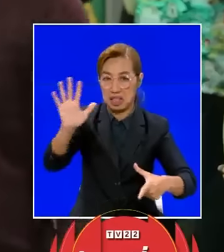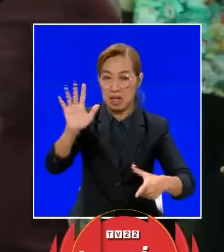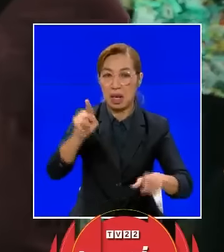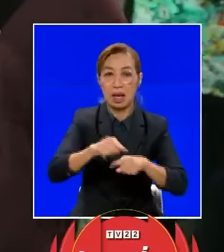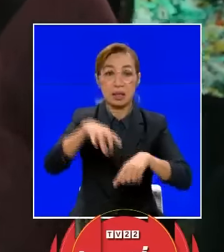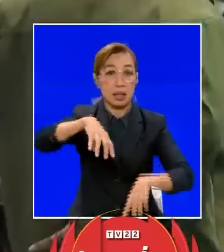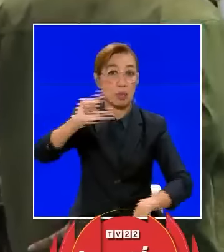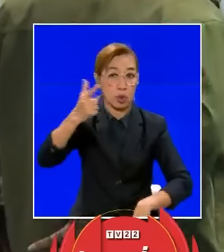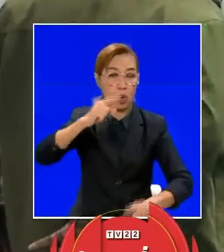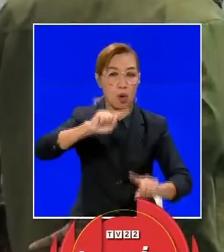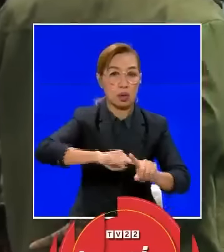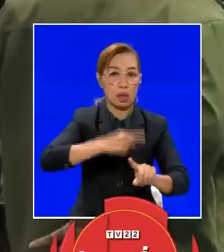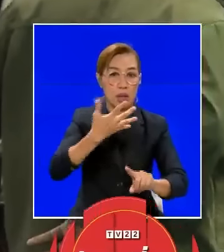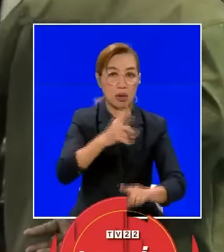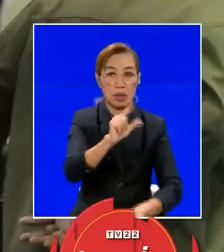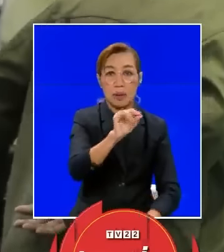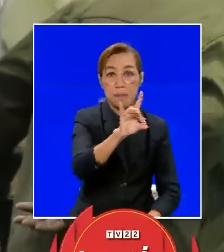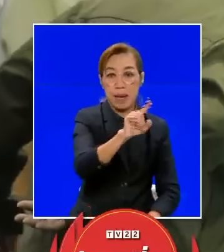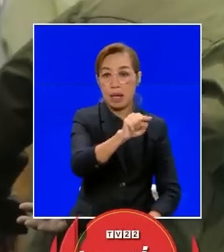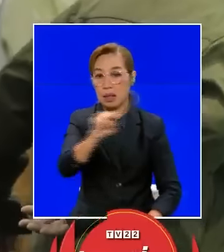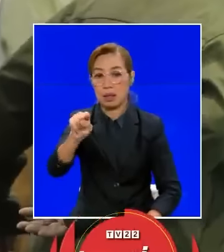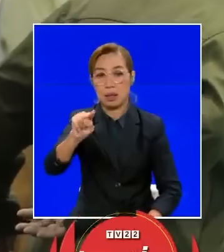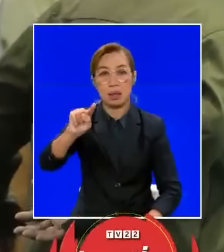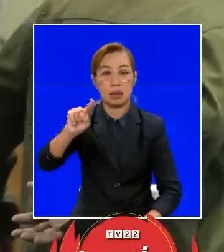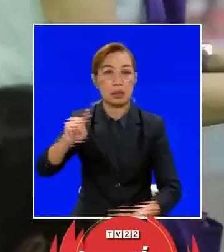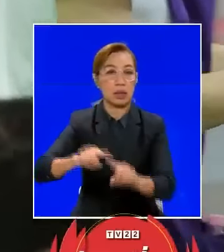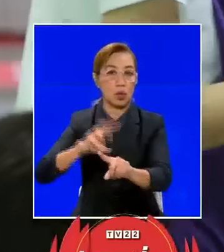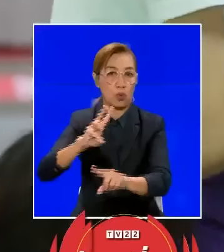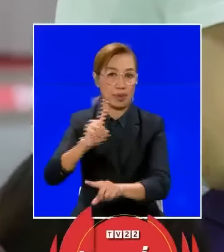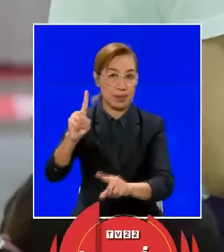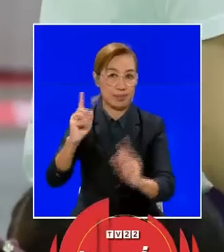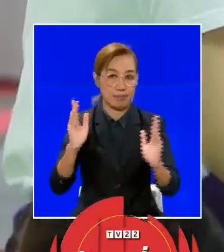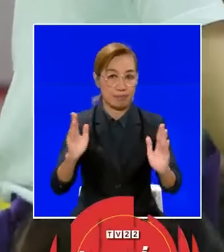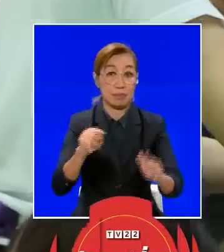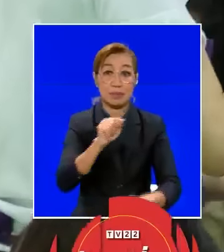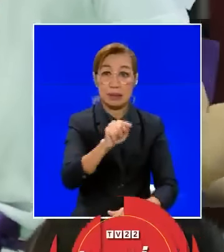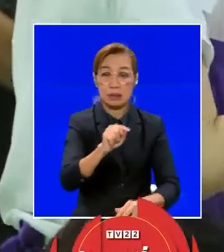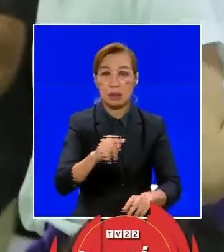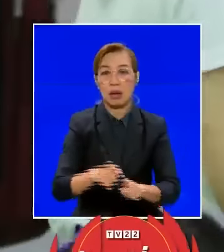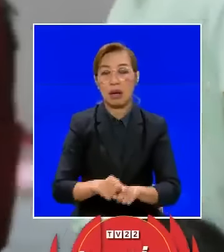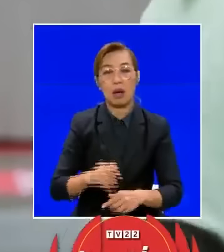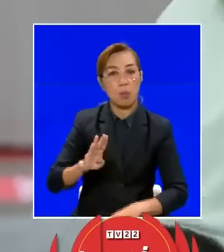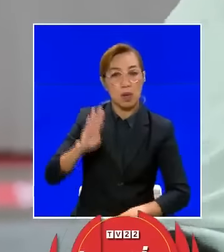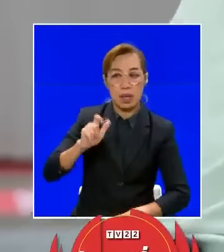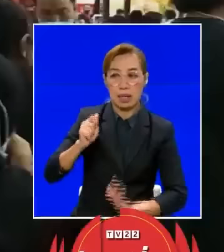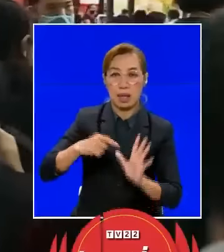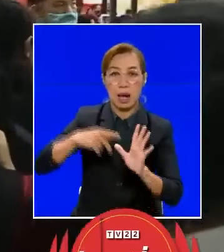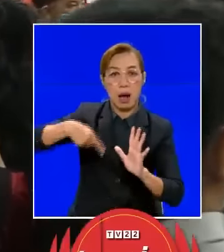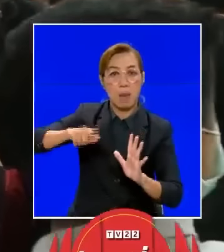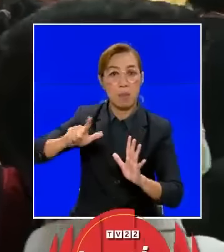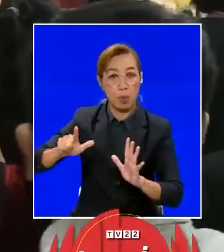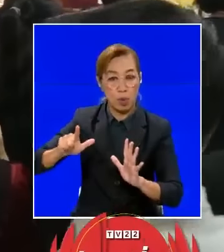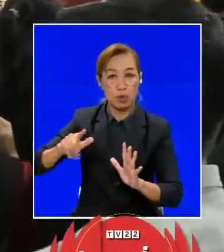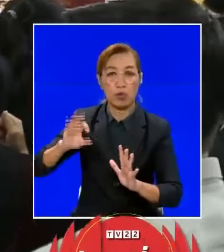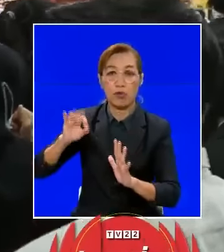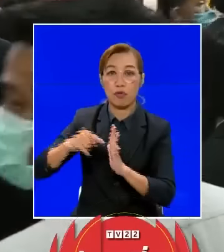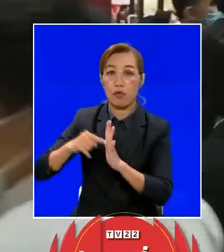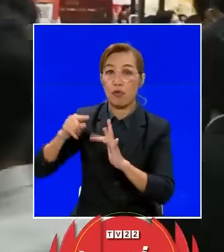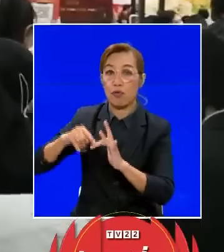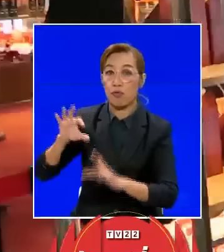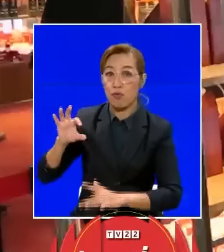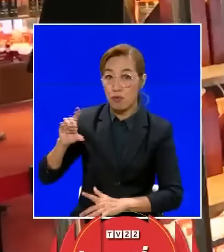ระหว่างวันที่28พฤษภาคมจนถึงวันที่1มิถุนายนนี้ค่ะงานนี้อัมพลฟู้ดและพันธมิตรขนสินค้าหลากหลายแ